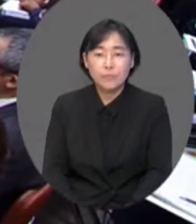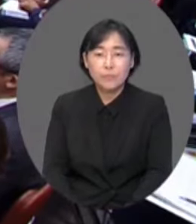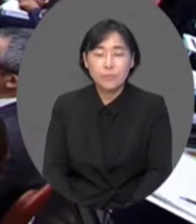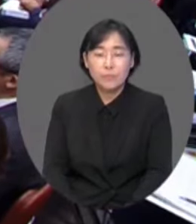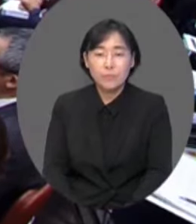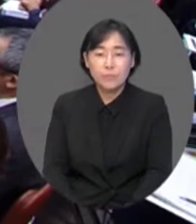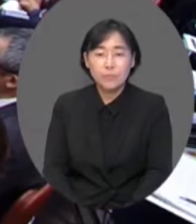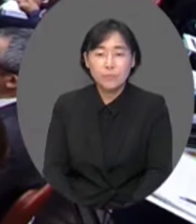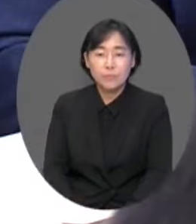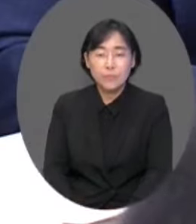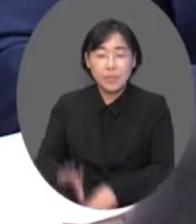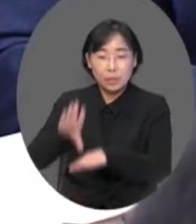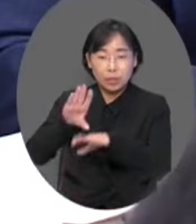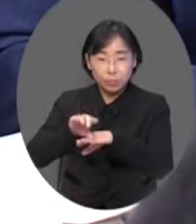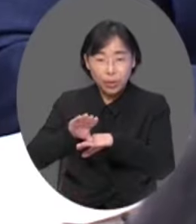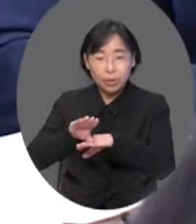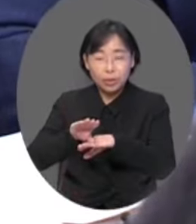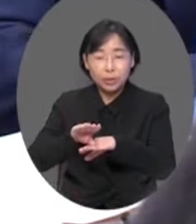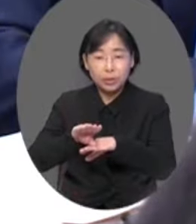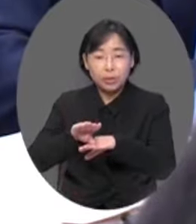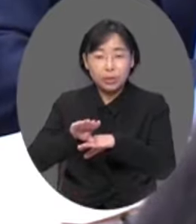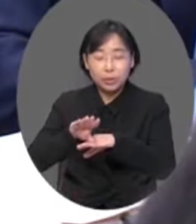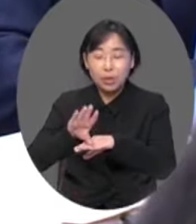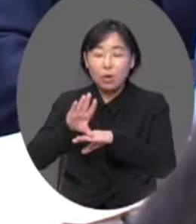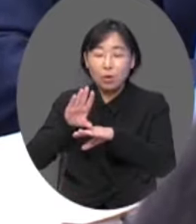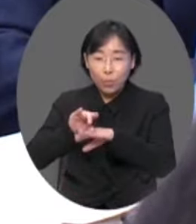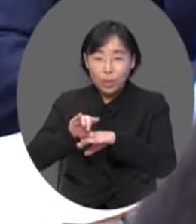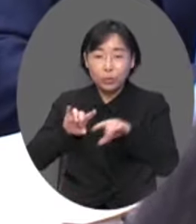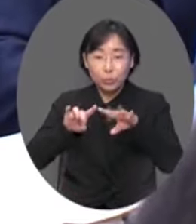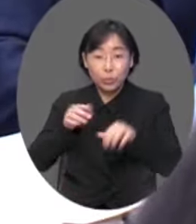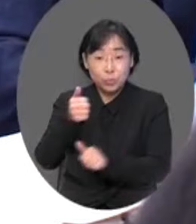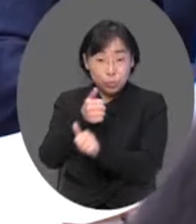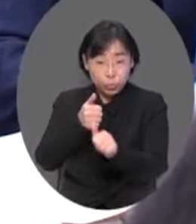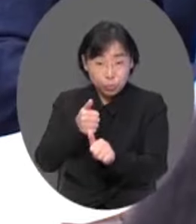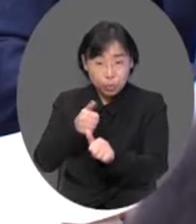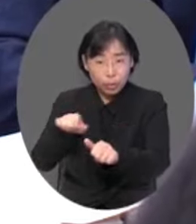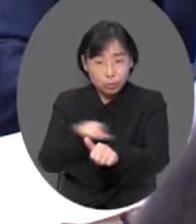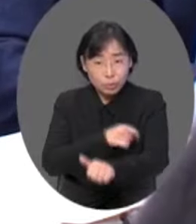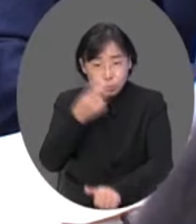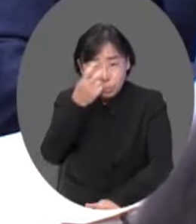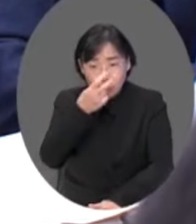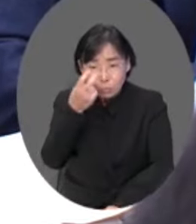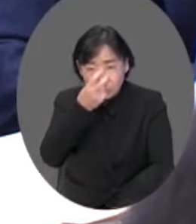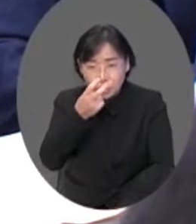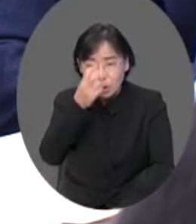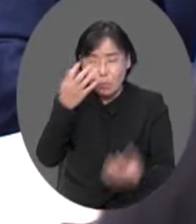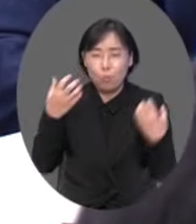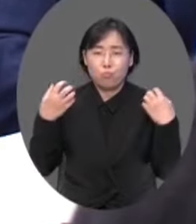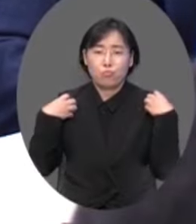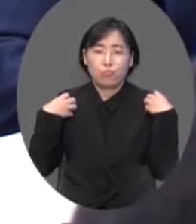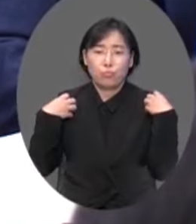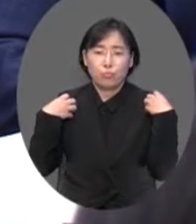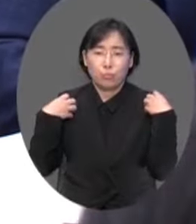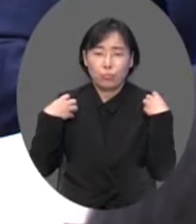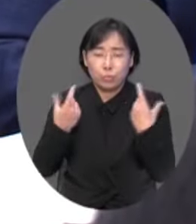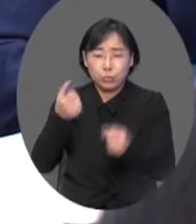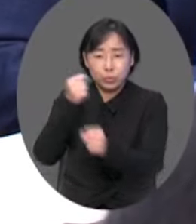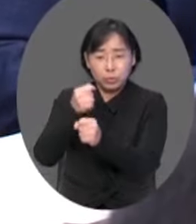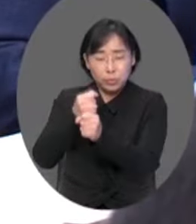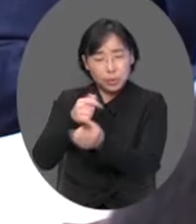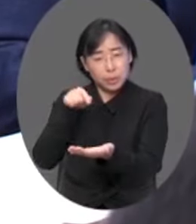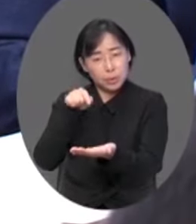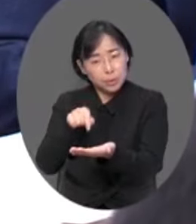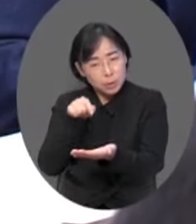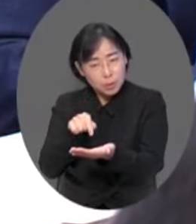이렇게 방통위를 특별수사본부를 만들어 놓은 이 방식이 이 정권의 권력